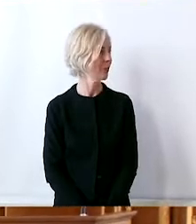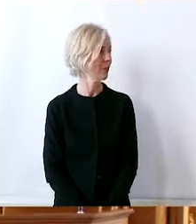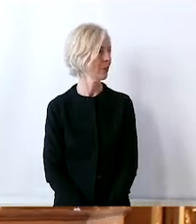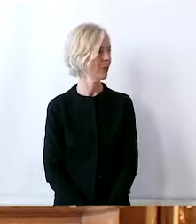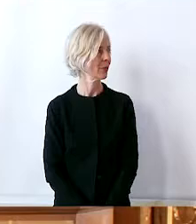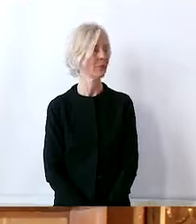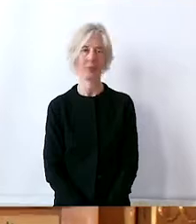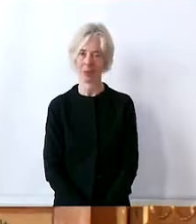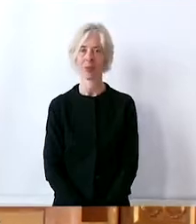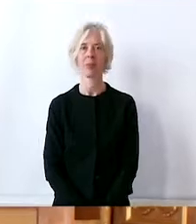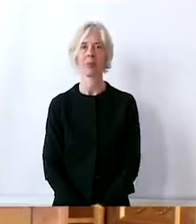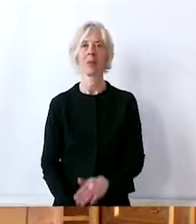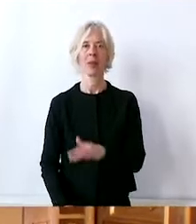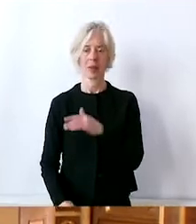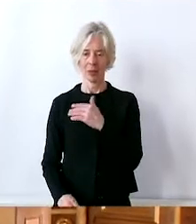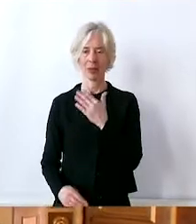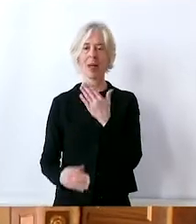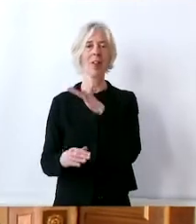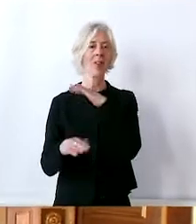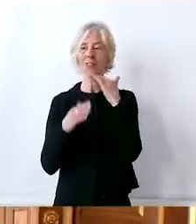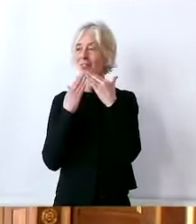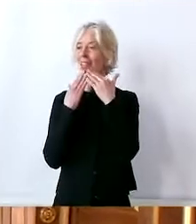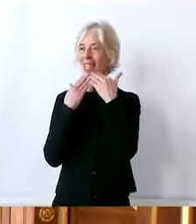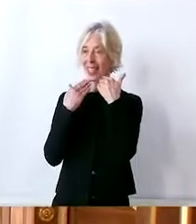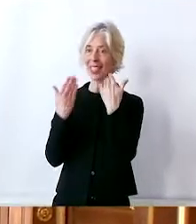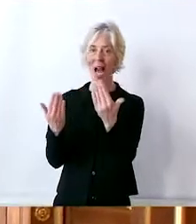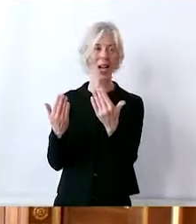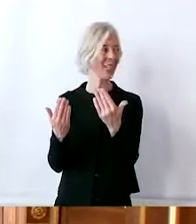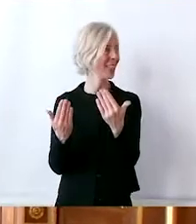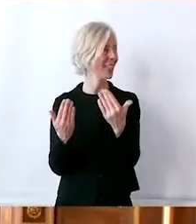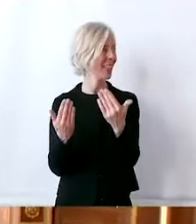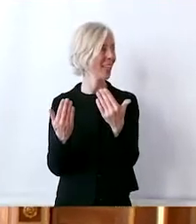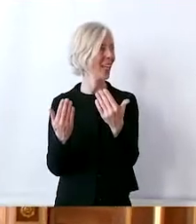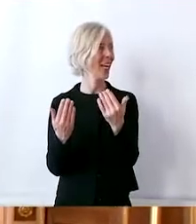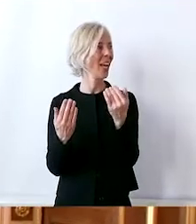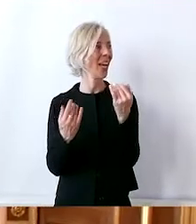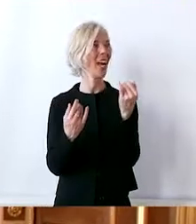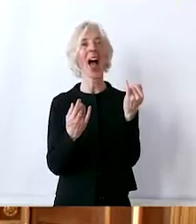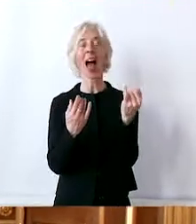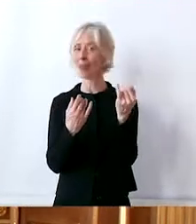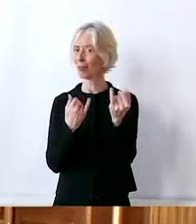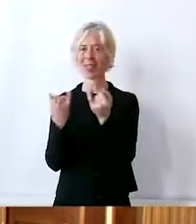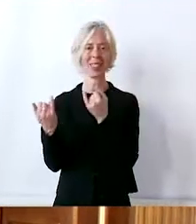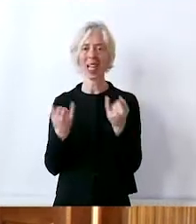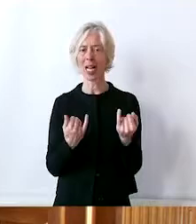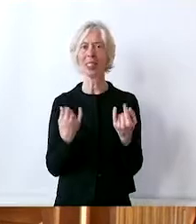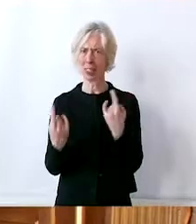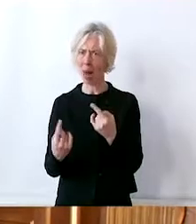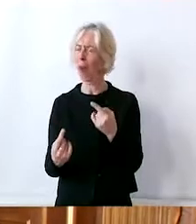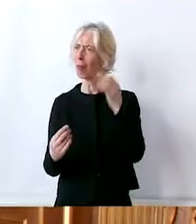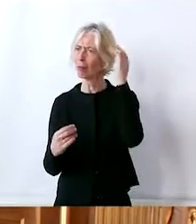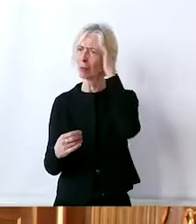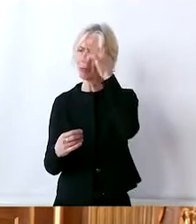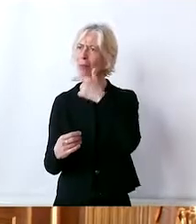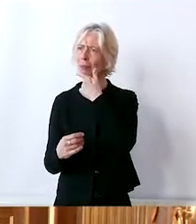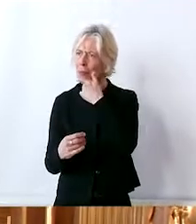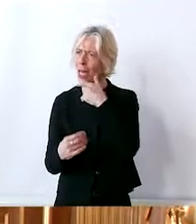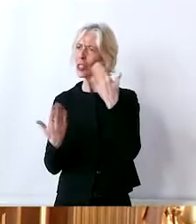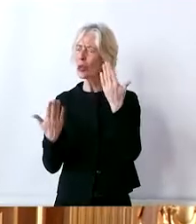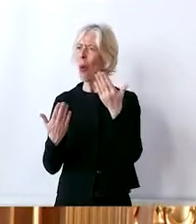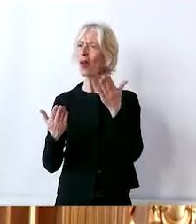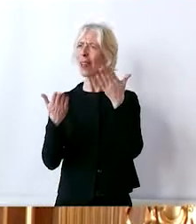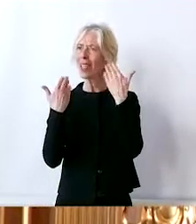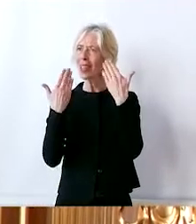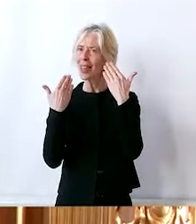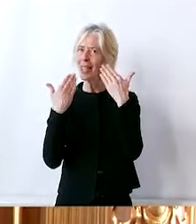Ja, vielen herzlichen Dank. Es darf jeder selber den Test machen, ob er auf diese Anwendungen zum Klimaschutz gekommen wäre oder nicht. Das war auf jeden Fall